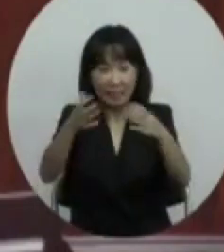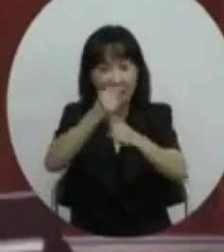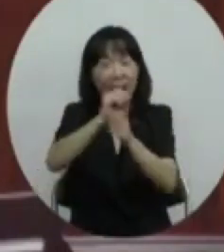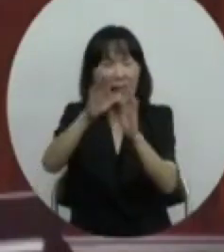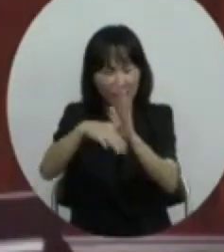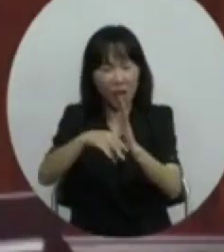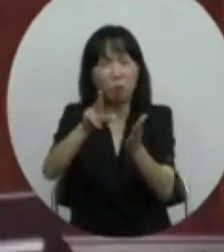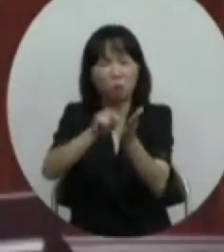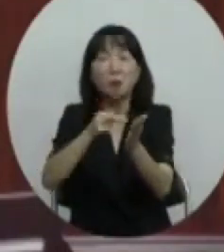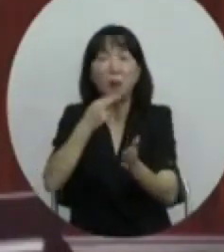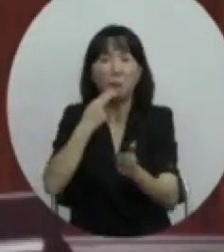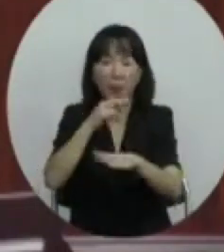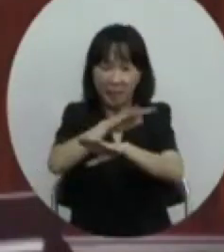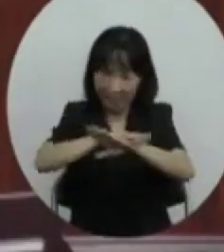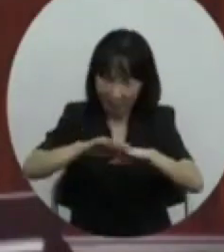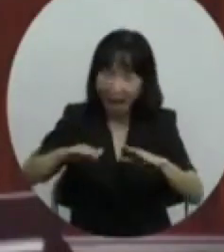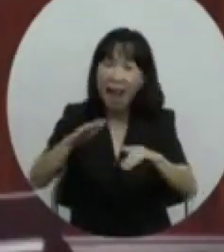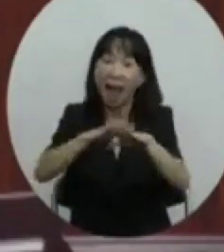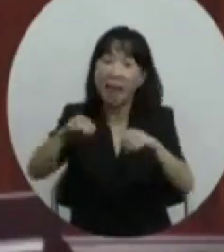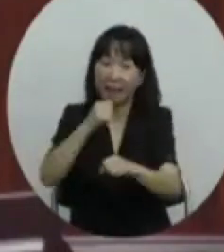하겠습니다.